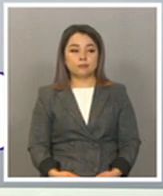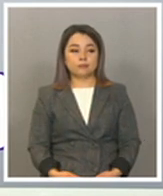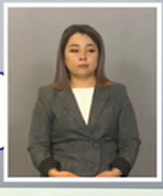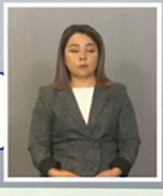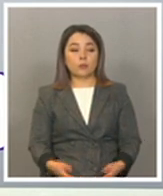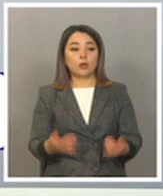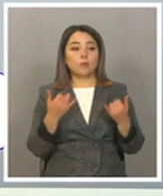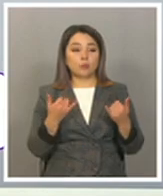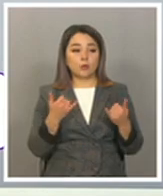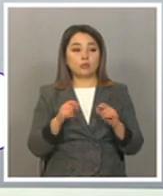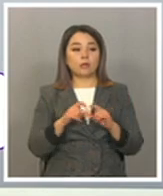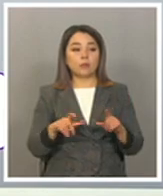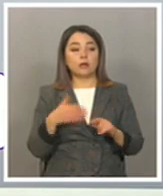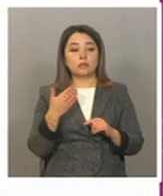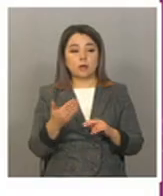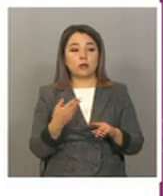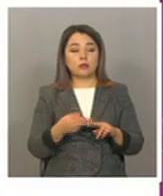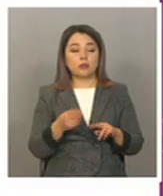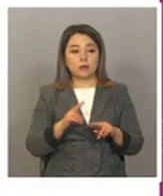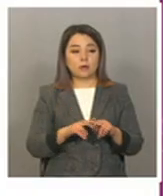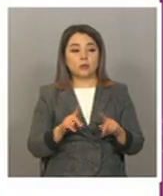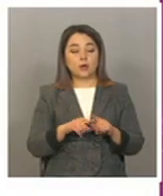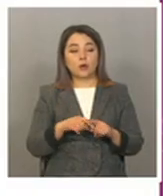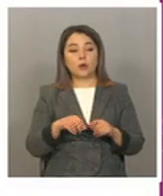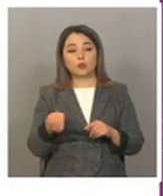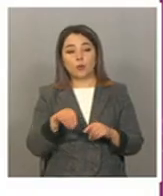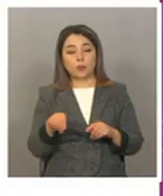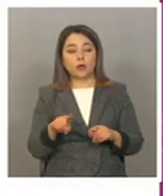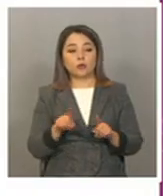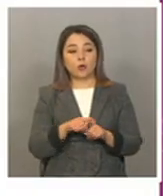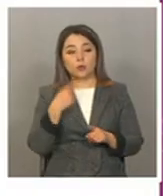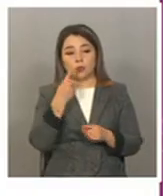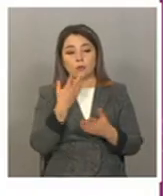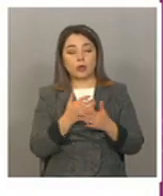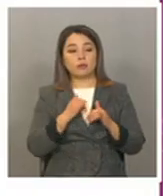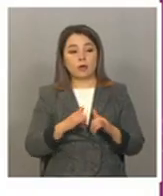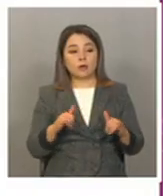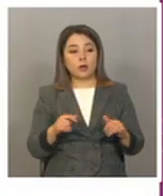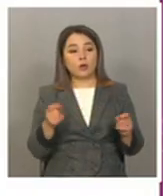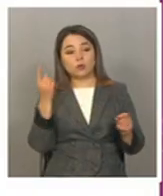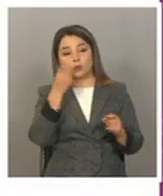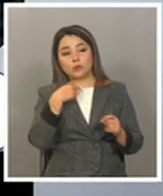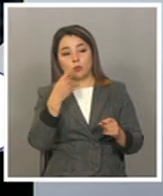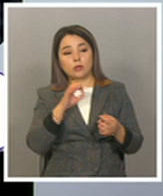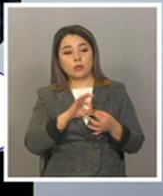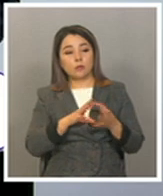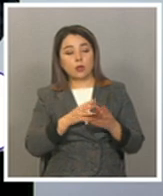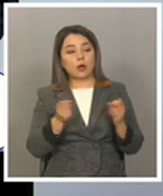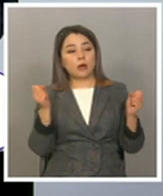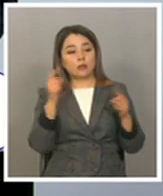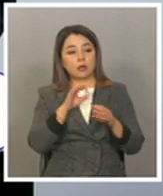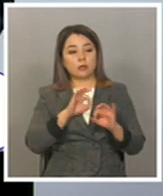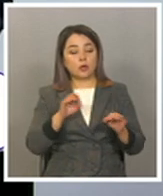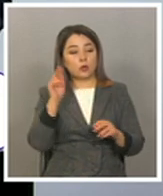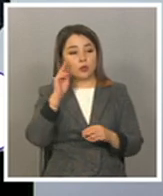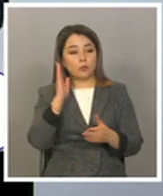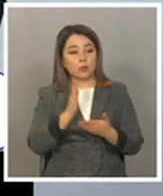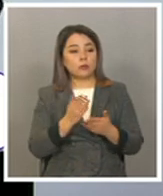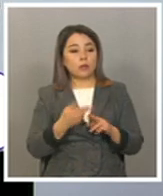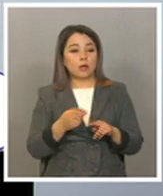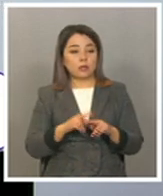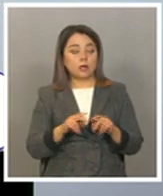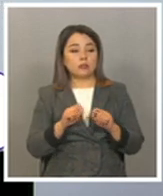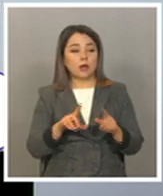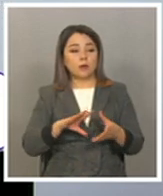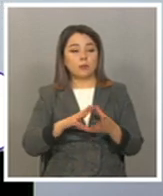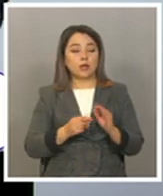Бүгінгі сабақта сіздер Қазақстанда топырақ түрлерінің таралуын анықтауды үйренесіздер. Оқушылар, бүгінгі сабақта сабақ